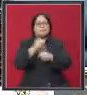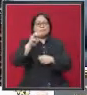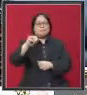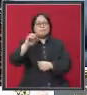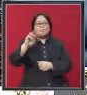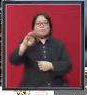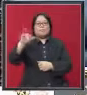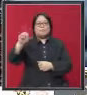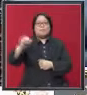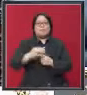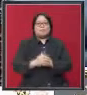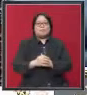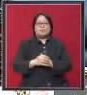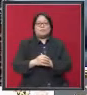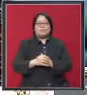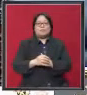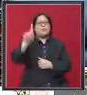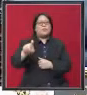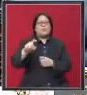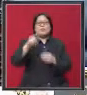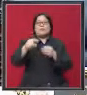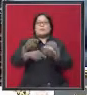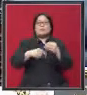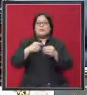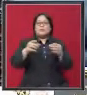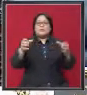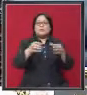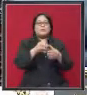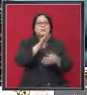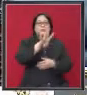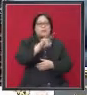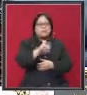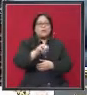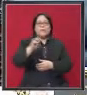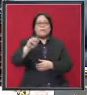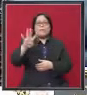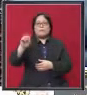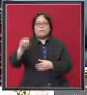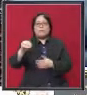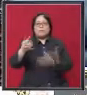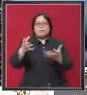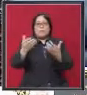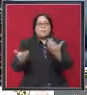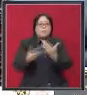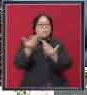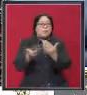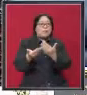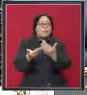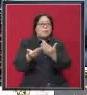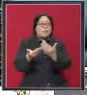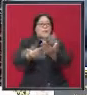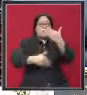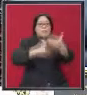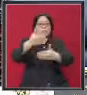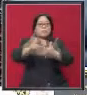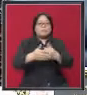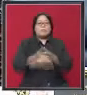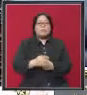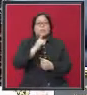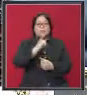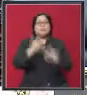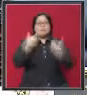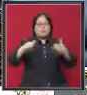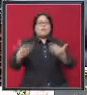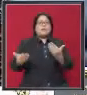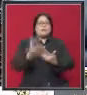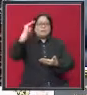ini. Untuk soalan mengenai golongan B40 dan M40 nak mempermudahkan lagi proses ini